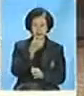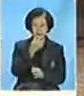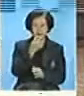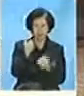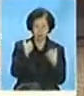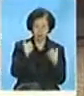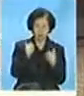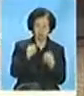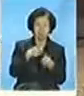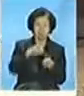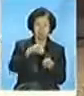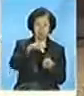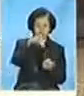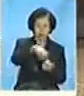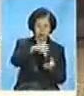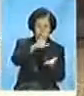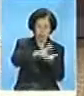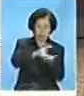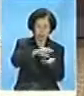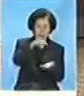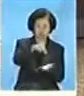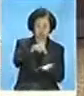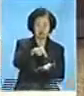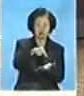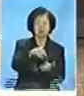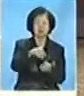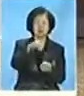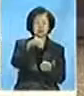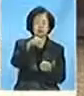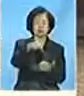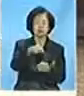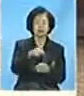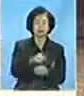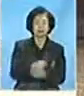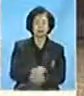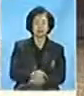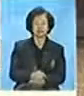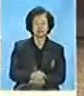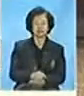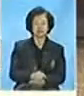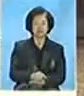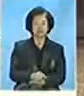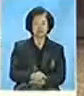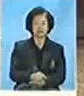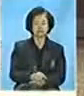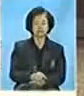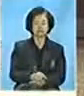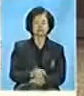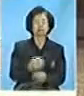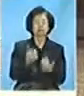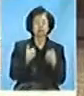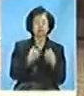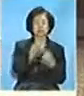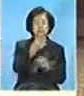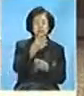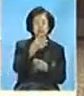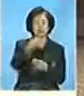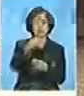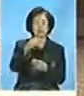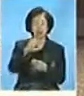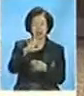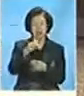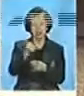นในสถาบันแห่งนี้นะครับนั่นเป็นหลายอย่าง 4-5 อย่างที่ผมอยากท